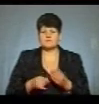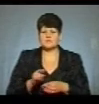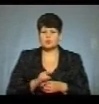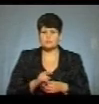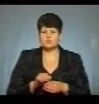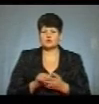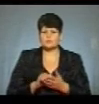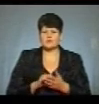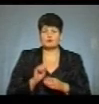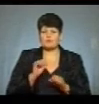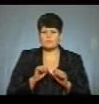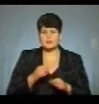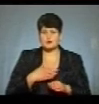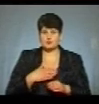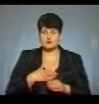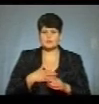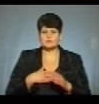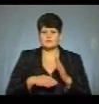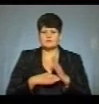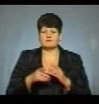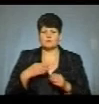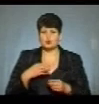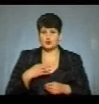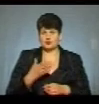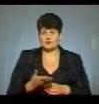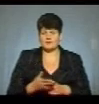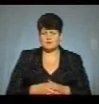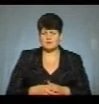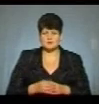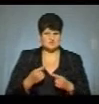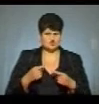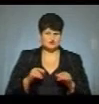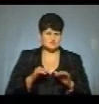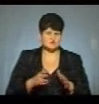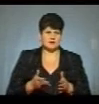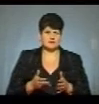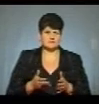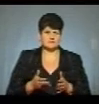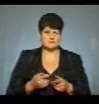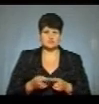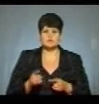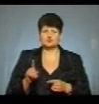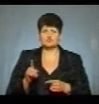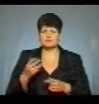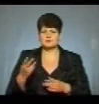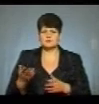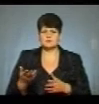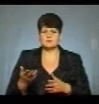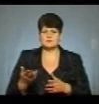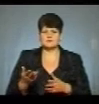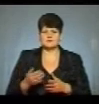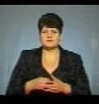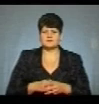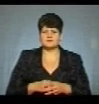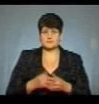справі побиття моїх автомобілів бітами. Ви проігнорували. Це якась інша заява, чи це також, чи це щойно ми вважали? Це почув